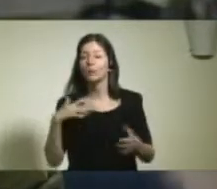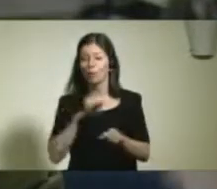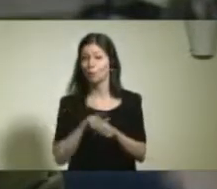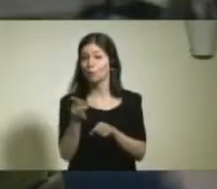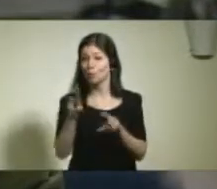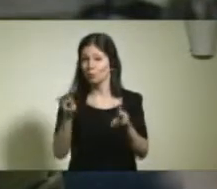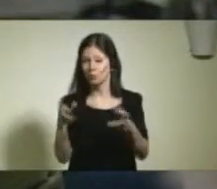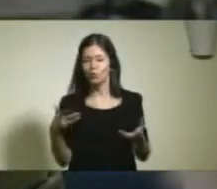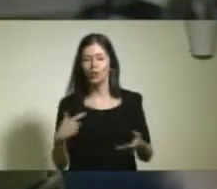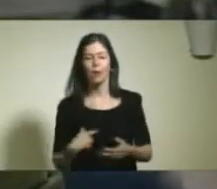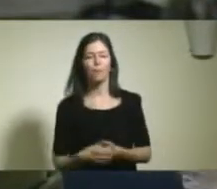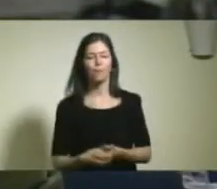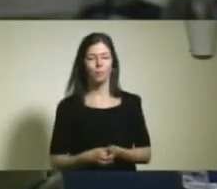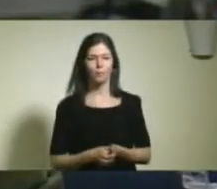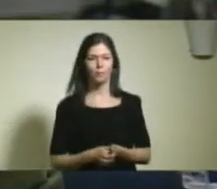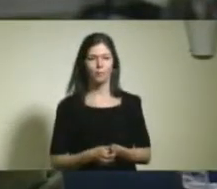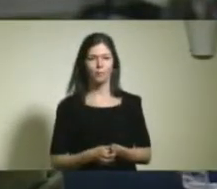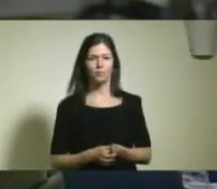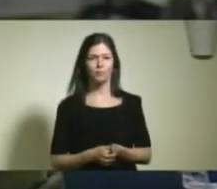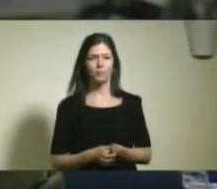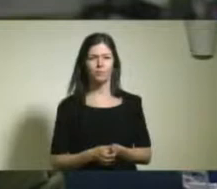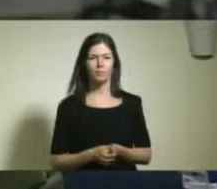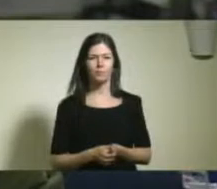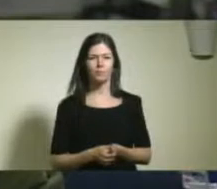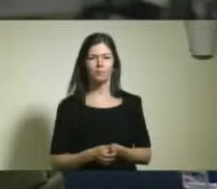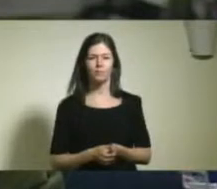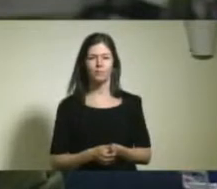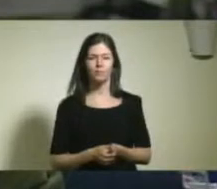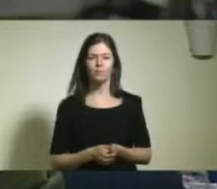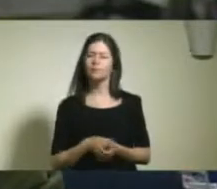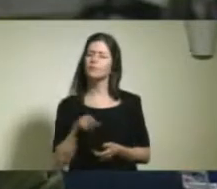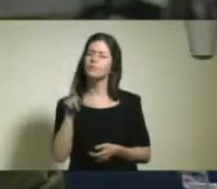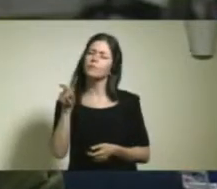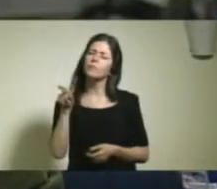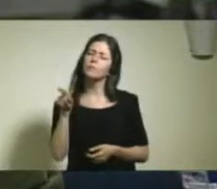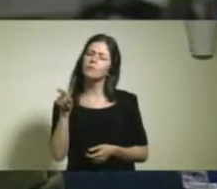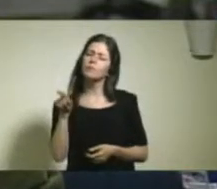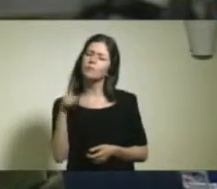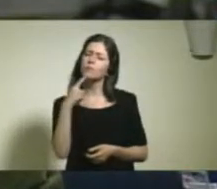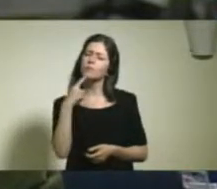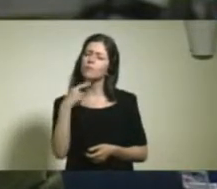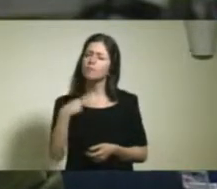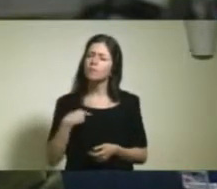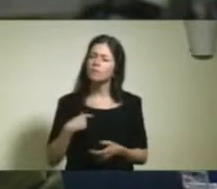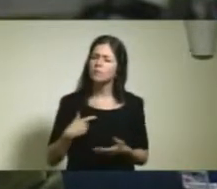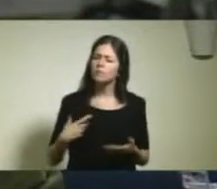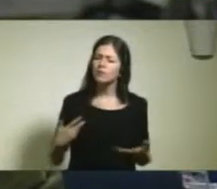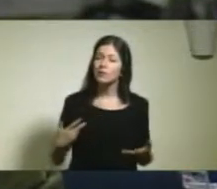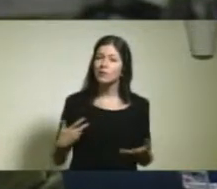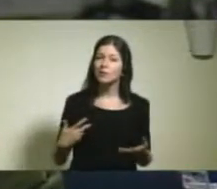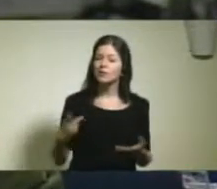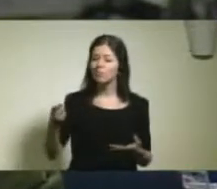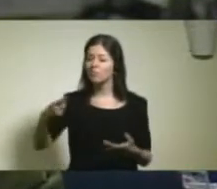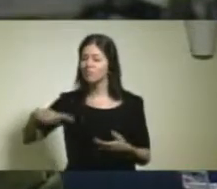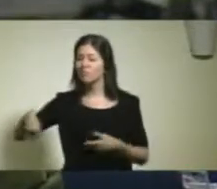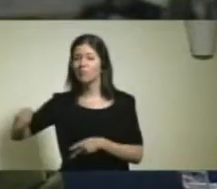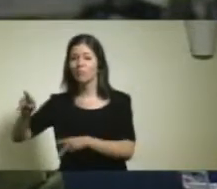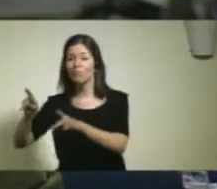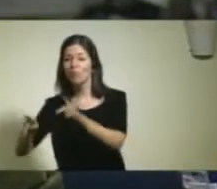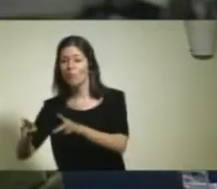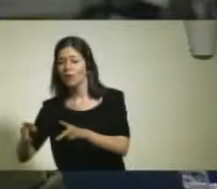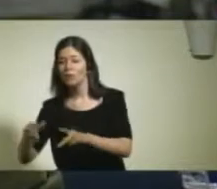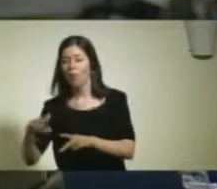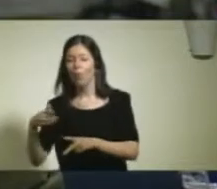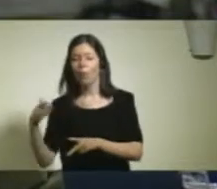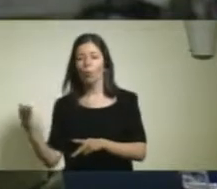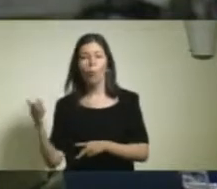disiez comment il n'y a pas vraiment de groupe qui appuie ces gens, même du côté de la droite